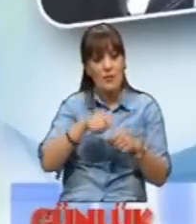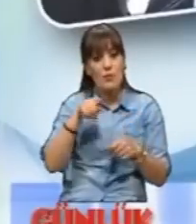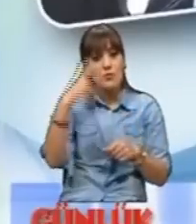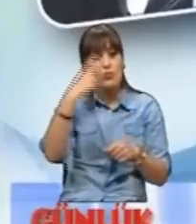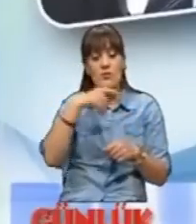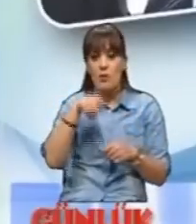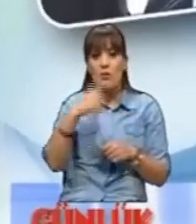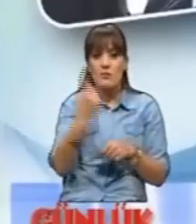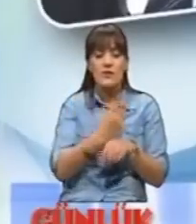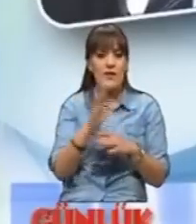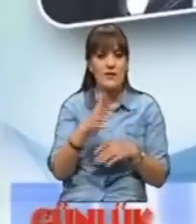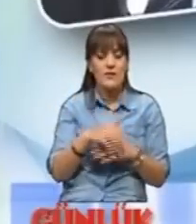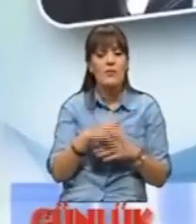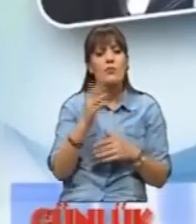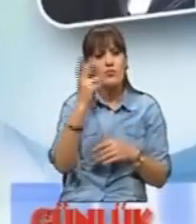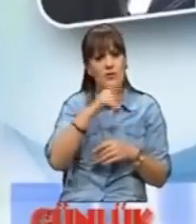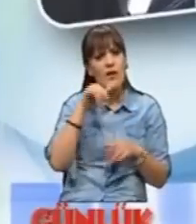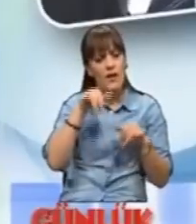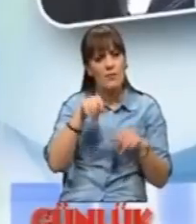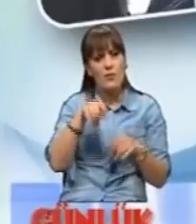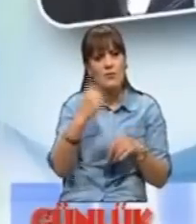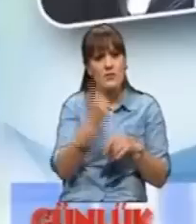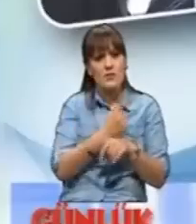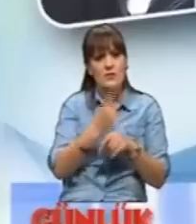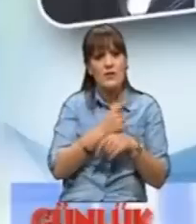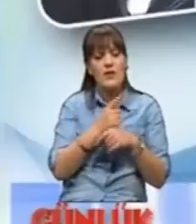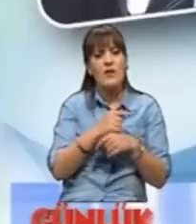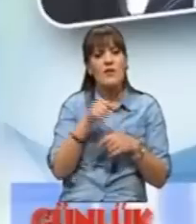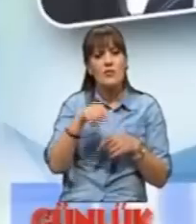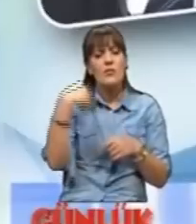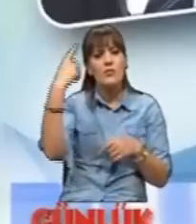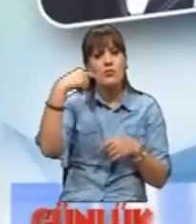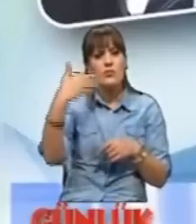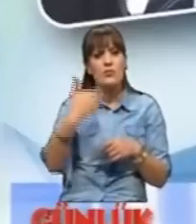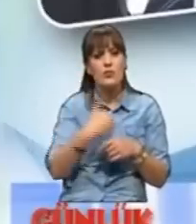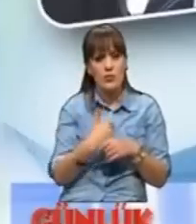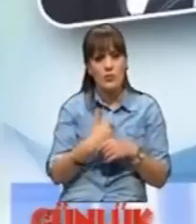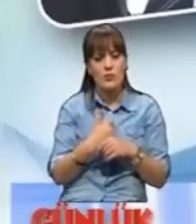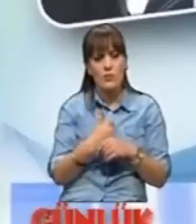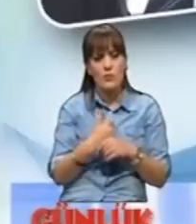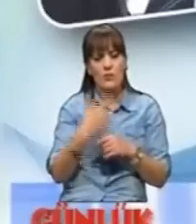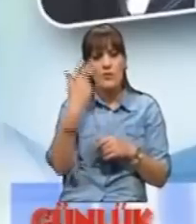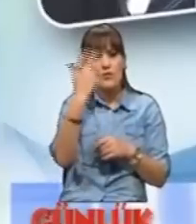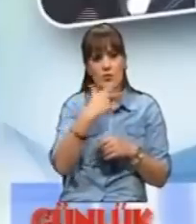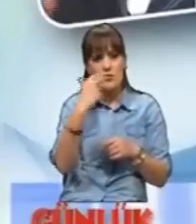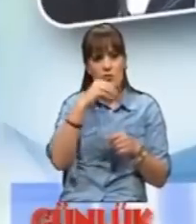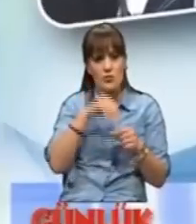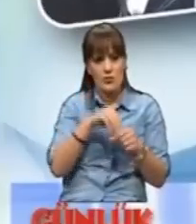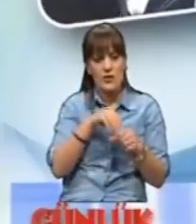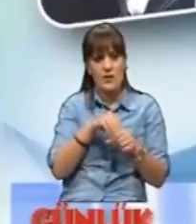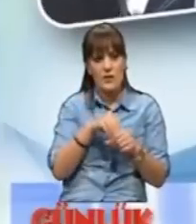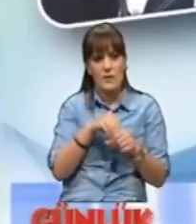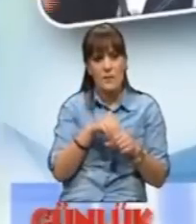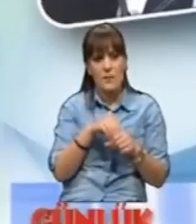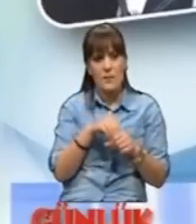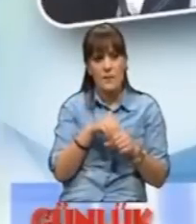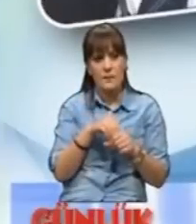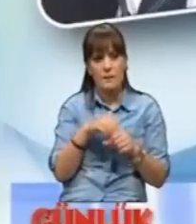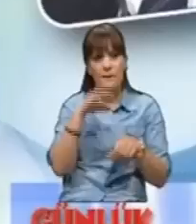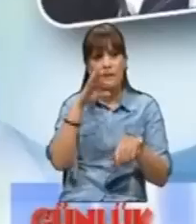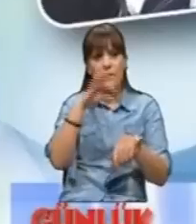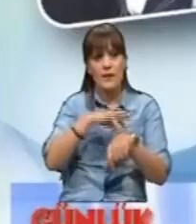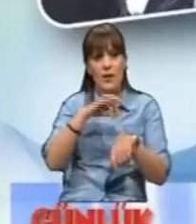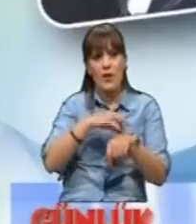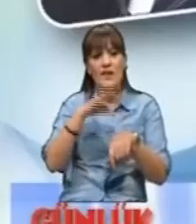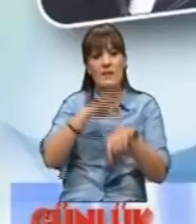müzik de böyle bir şey aslında. Müzik değil mi? Müzik de böyle bir şey. Bir de şöyle düşünüyorum. Müzik şimdi